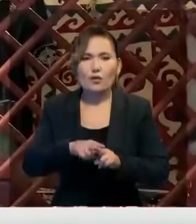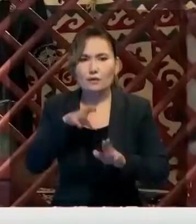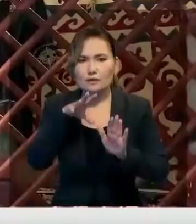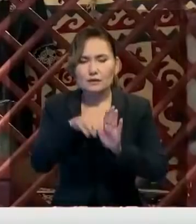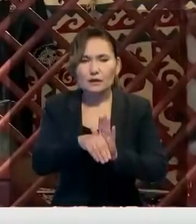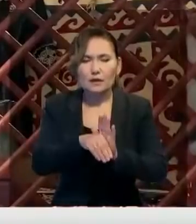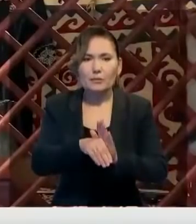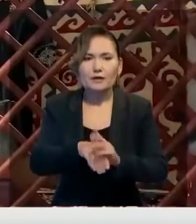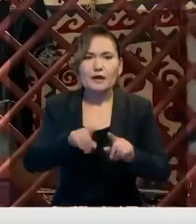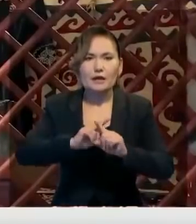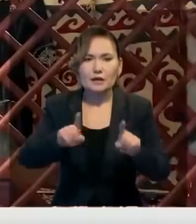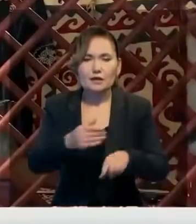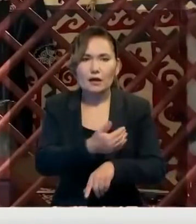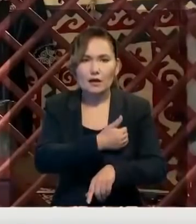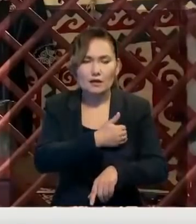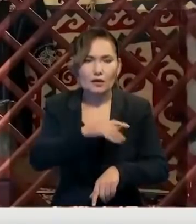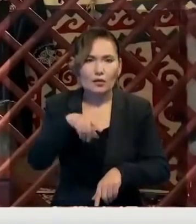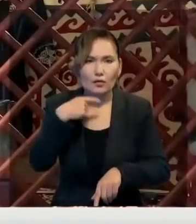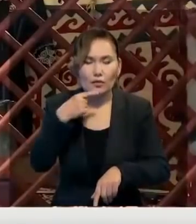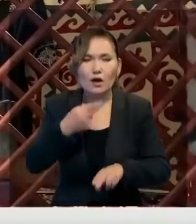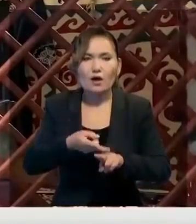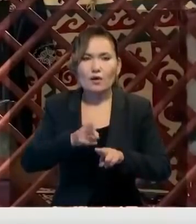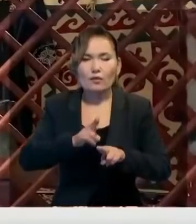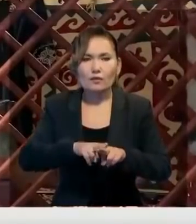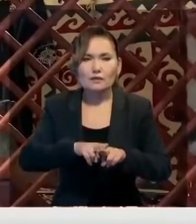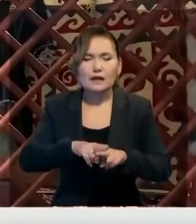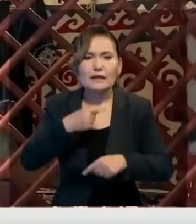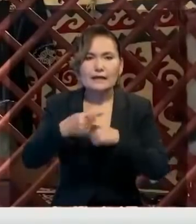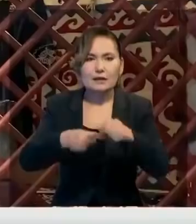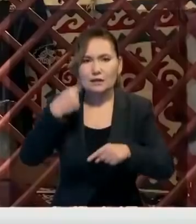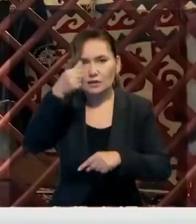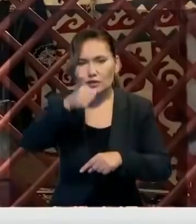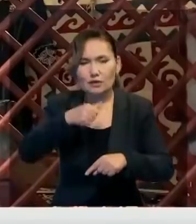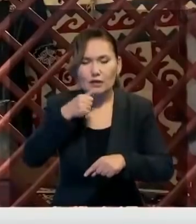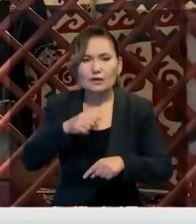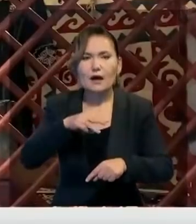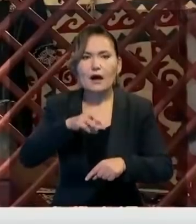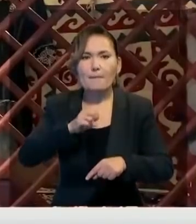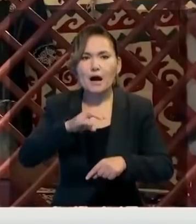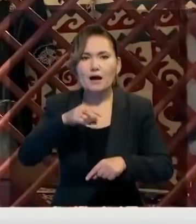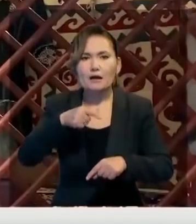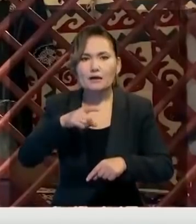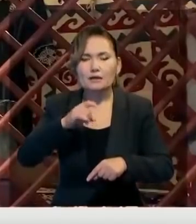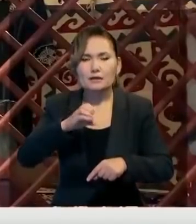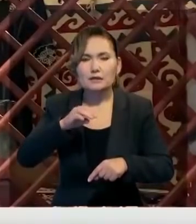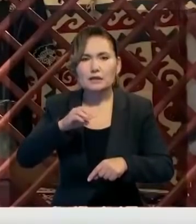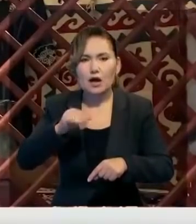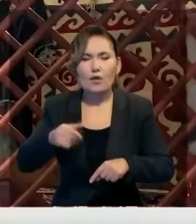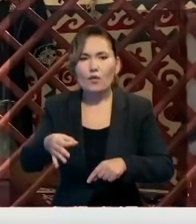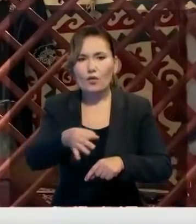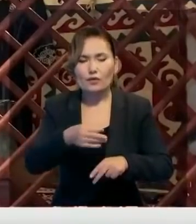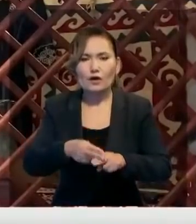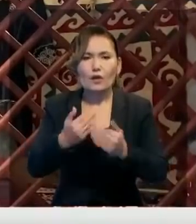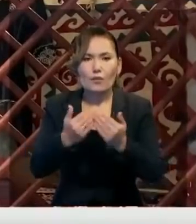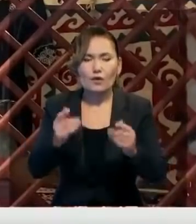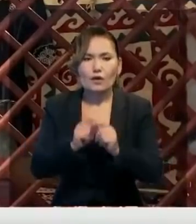қатар ерекше айтып өткім келетіні, бұл келесі жылы Маңғыстау облысындағы музейлердің